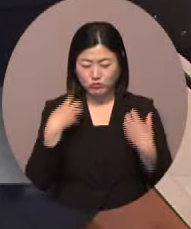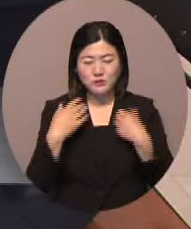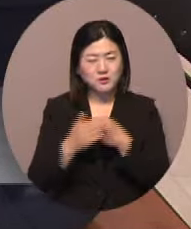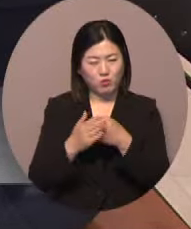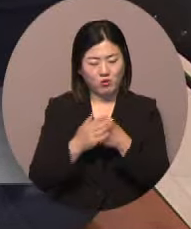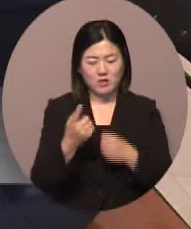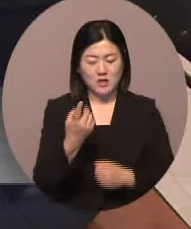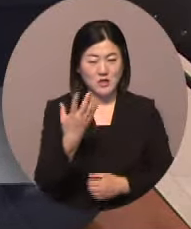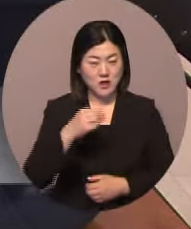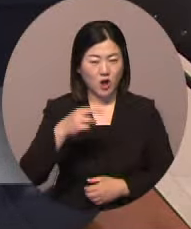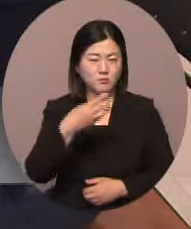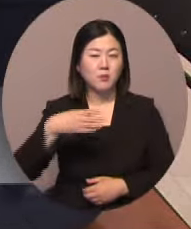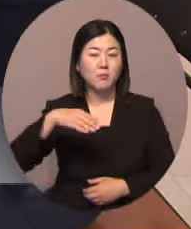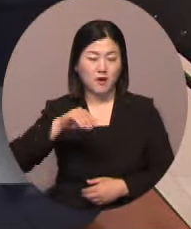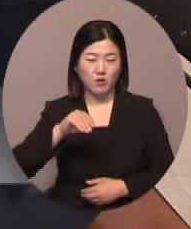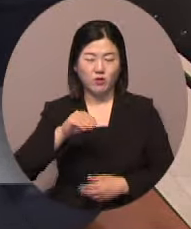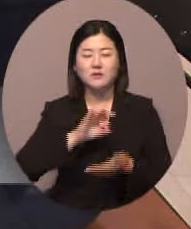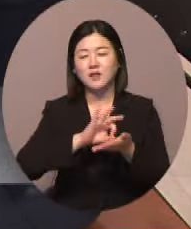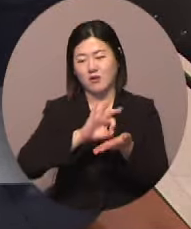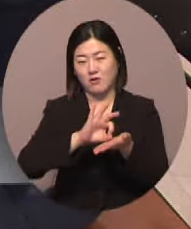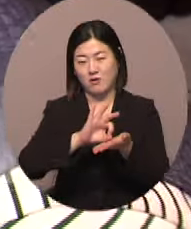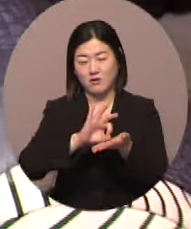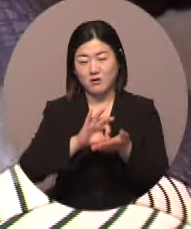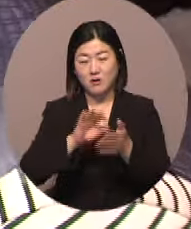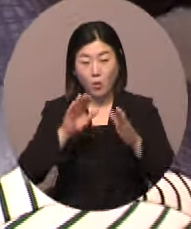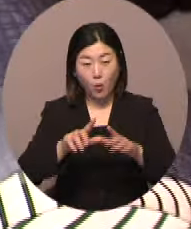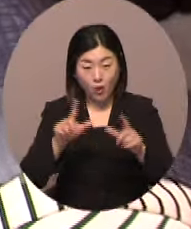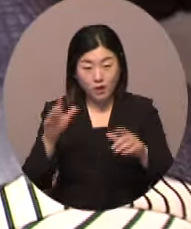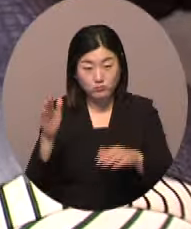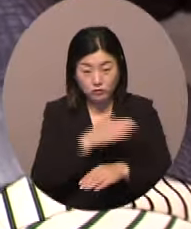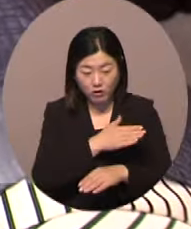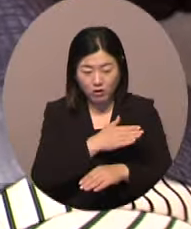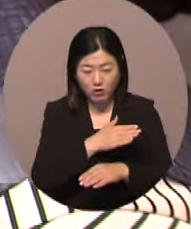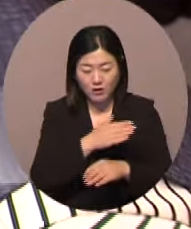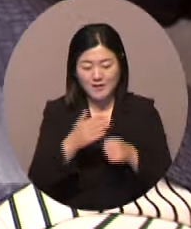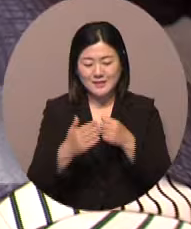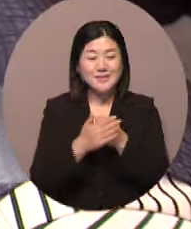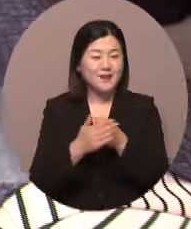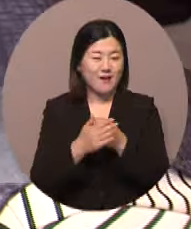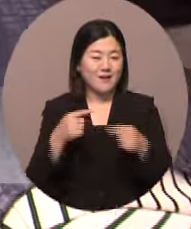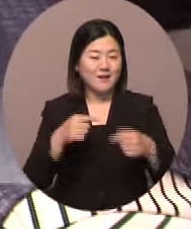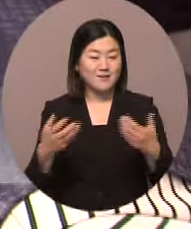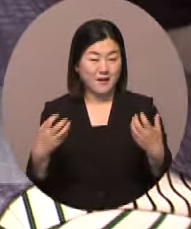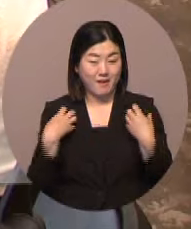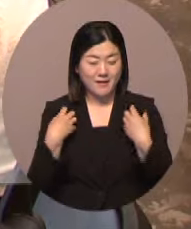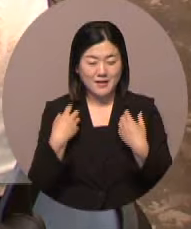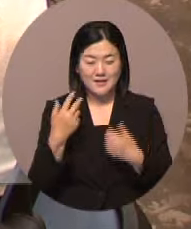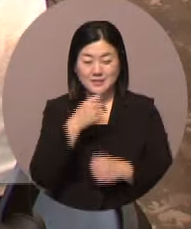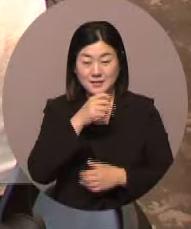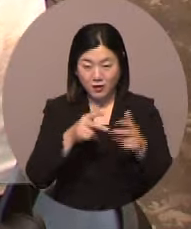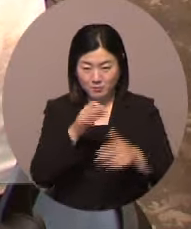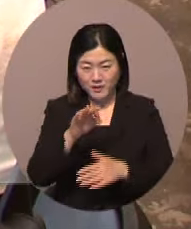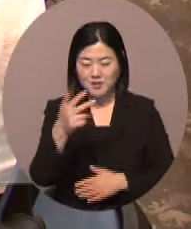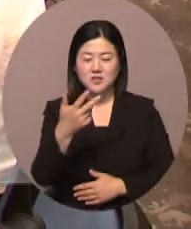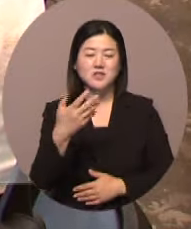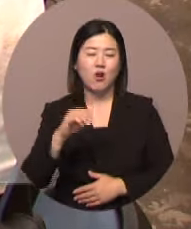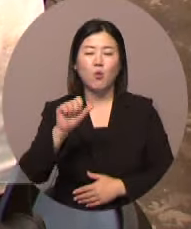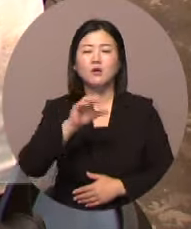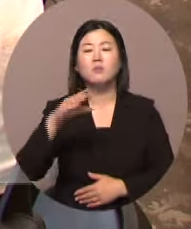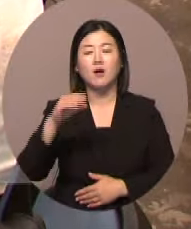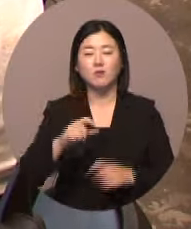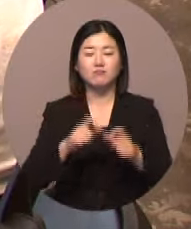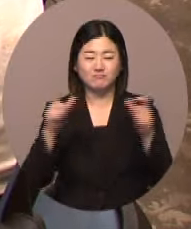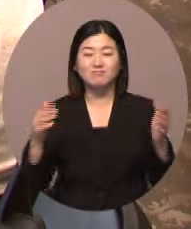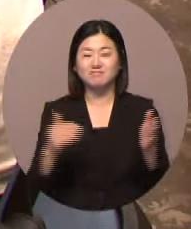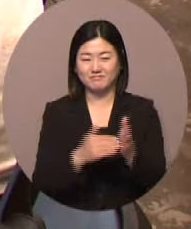받아 1억 3천만 원을 투입했던 농협은 올해부터 지자체의 지원까지 더해져 사업비를 7억 5천만